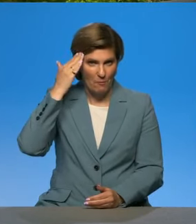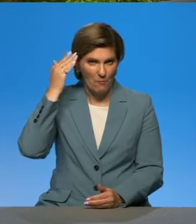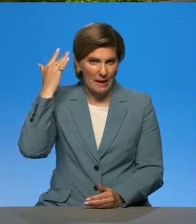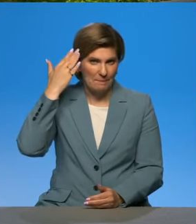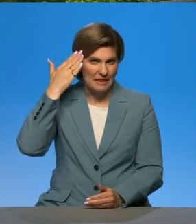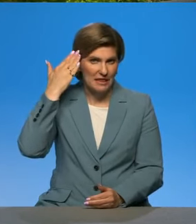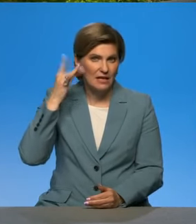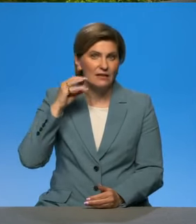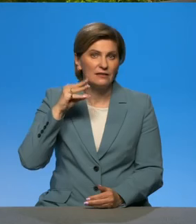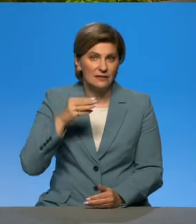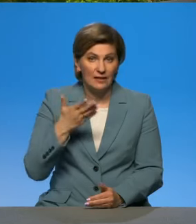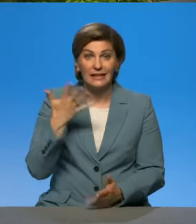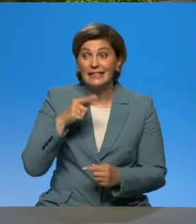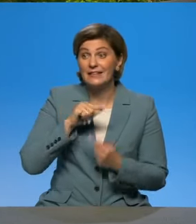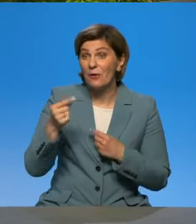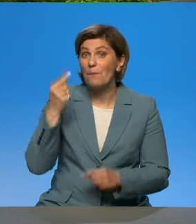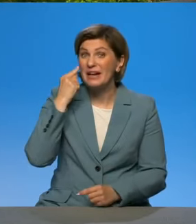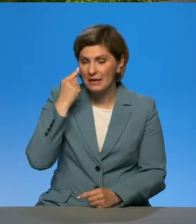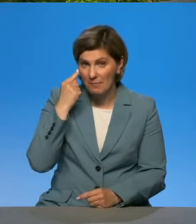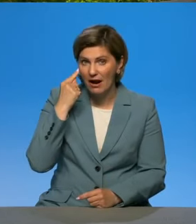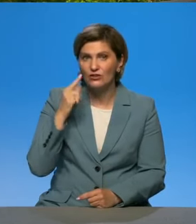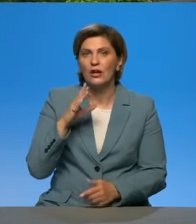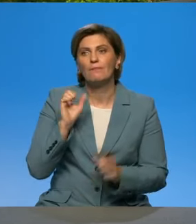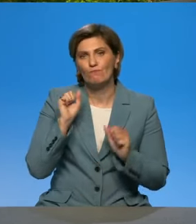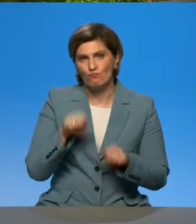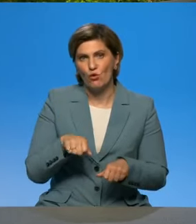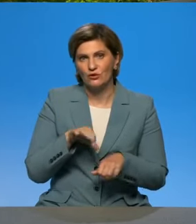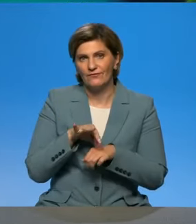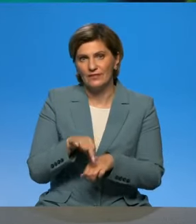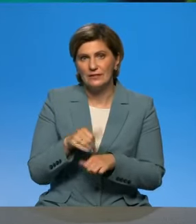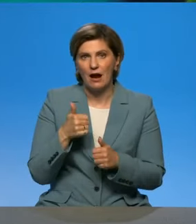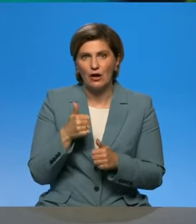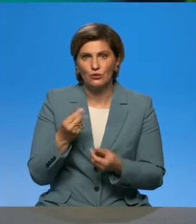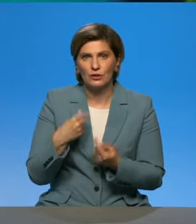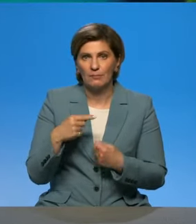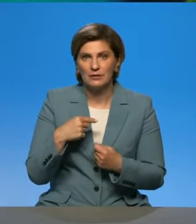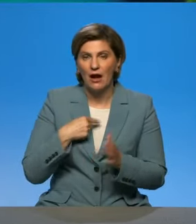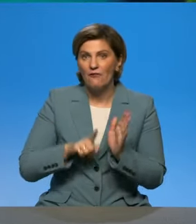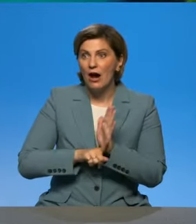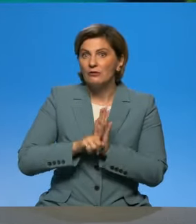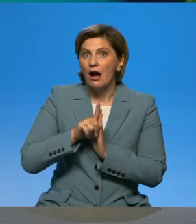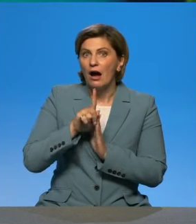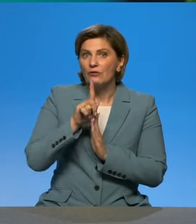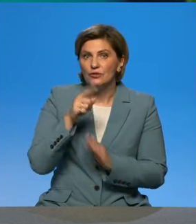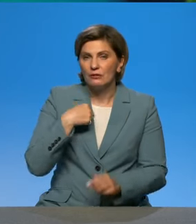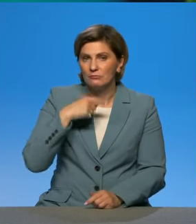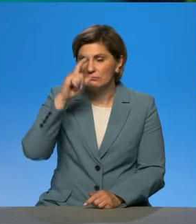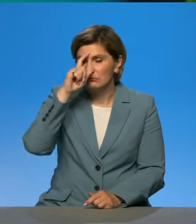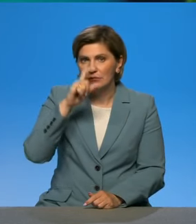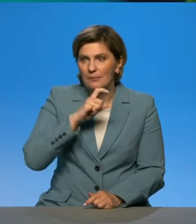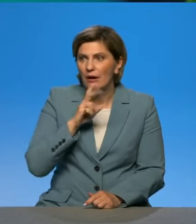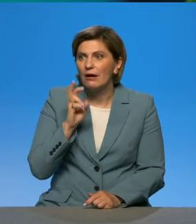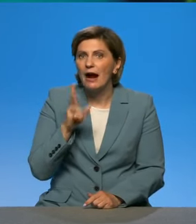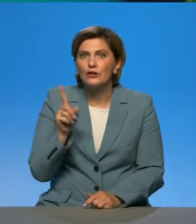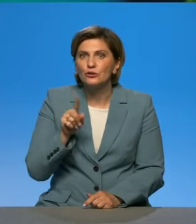его понимаешь, ты можешь вести нормальный бизнес. Вот в этом плане, конечно же, первые годы, когда я приехал, я не представлял, что там вообще возможно вести бизнес. Сейчас я